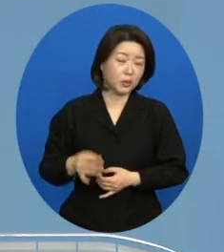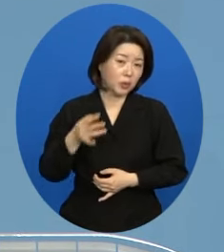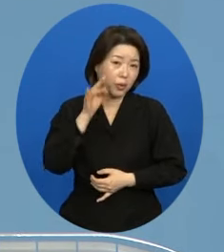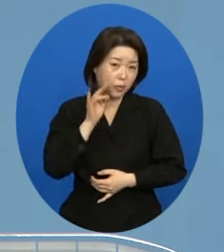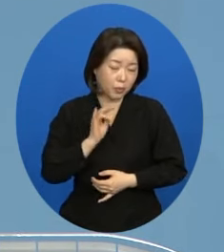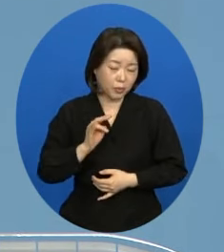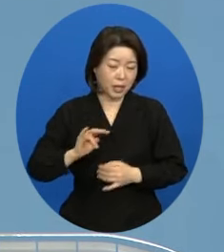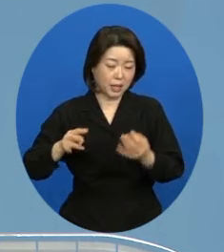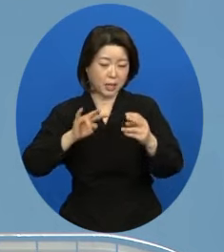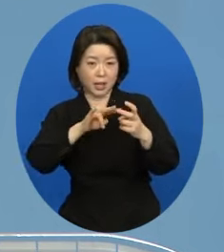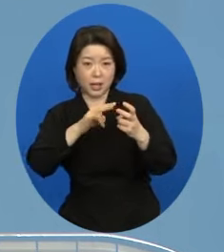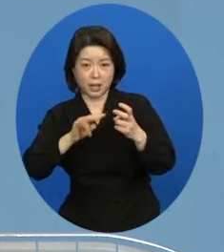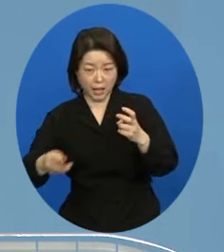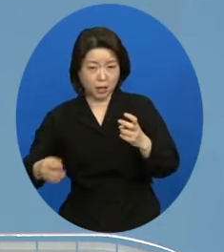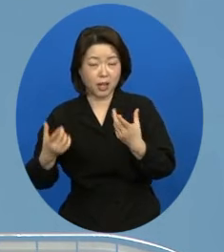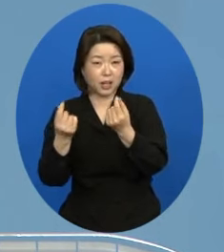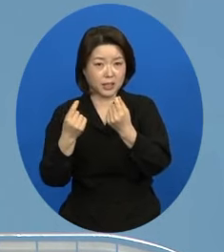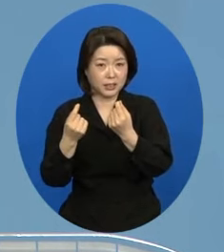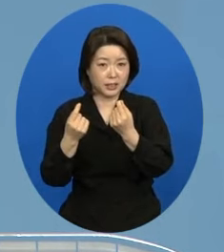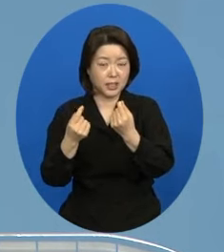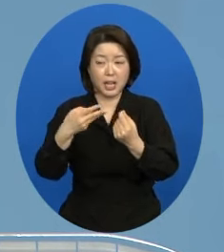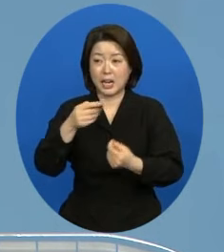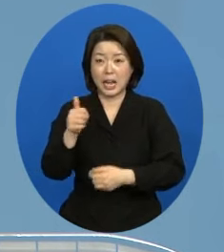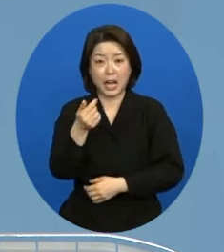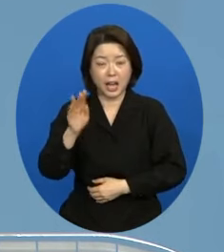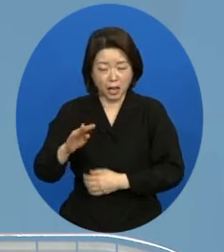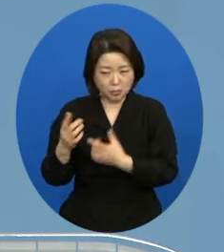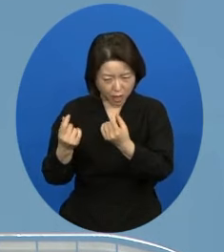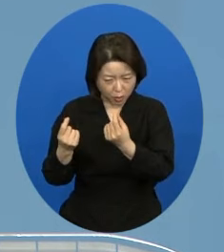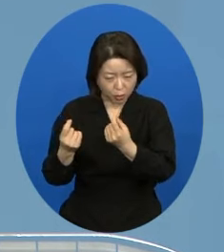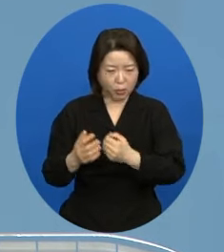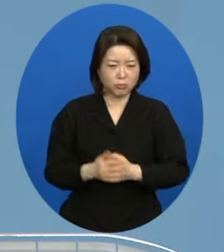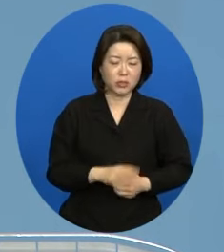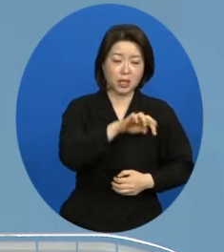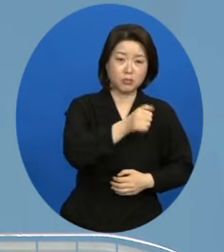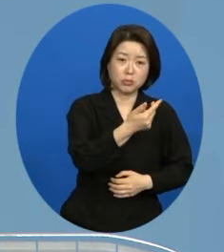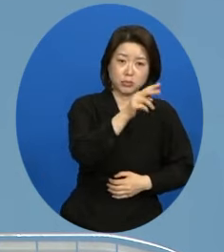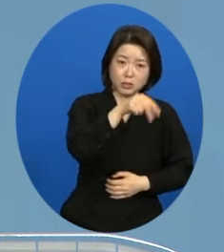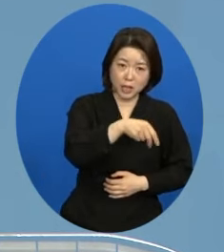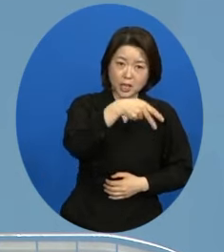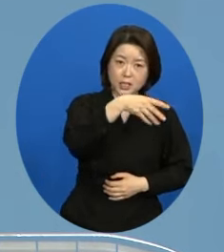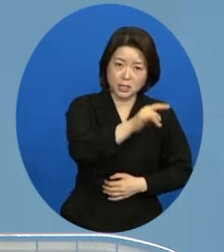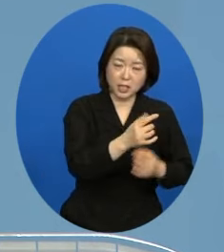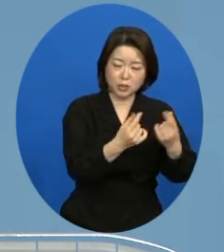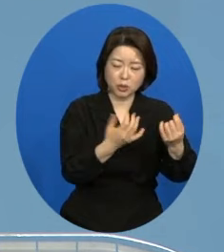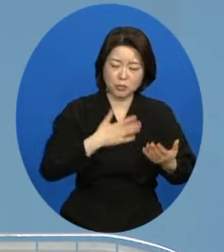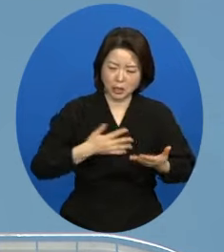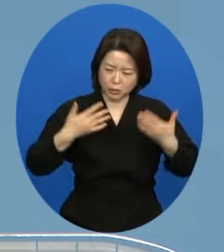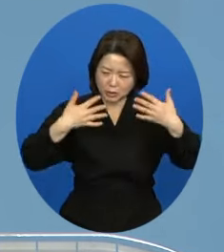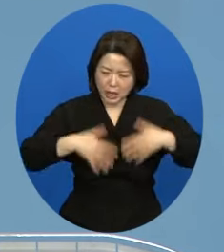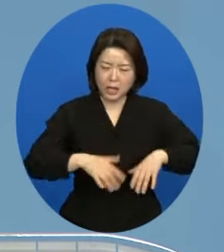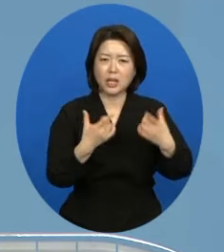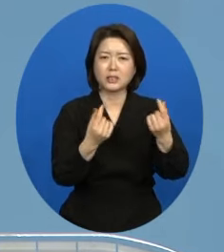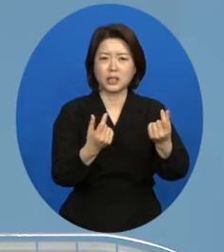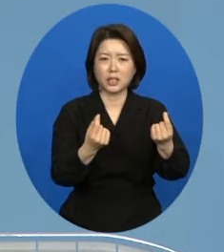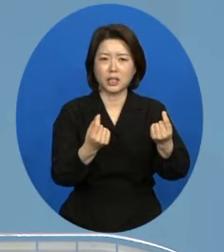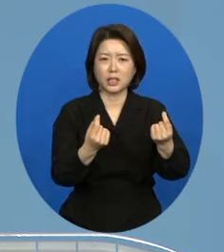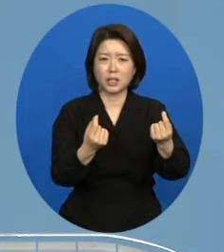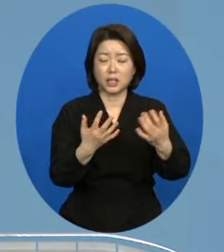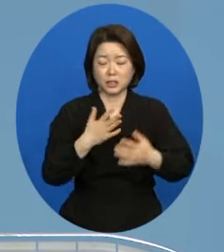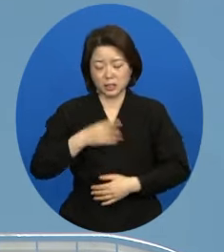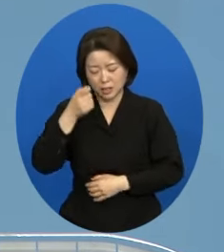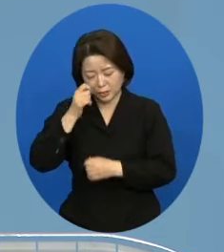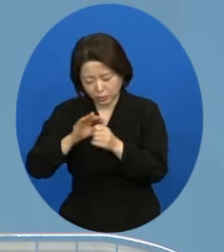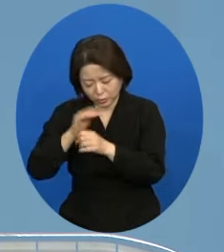자고 나도 문화세 같이 참 악한 자인데 하나님이 나를 긍휼로 여겨 주셔서